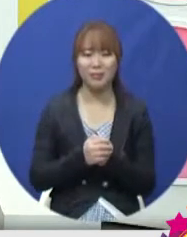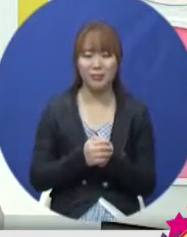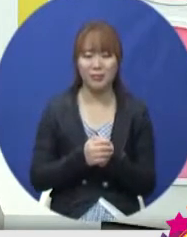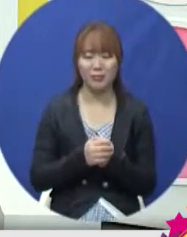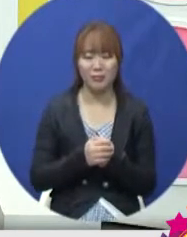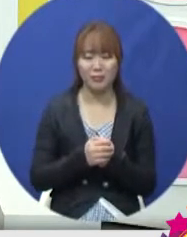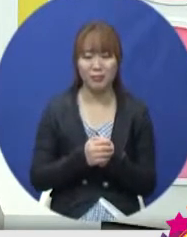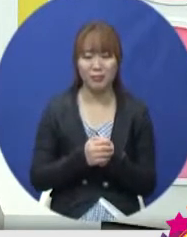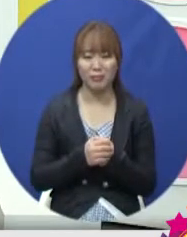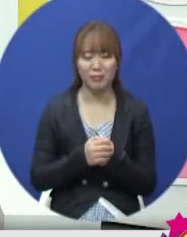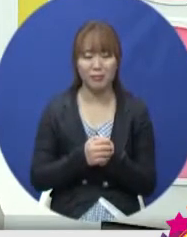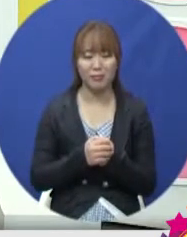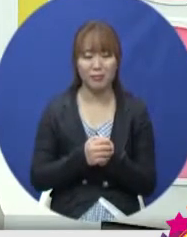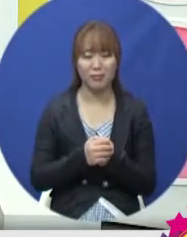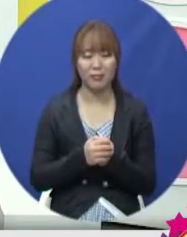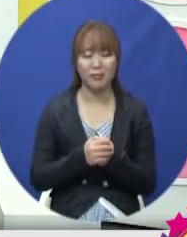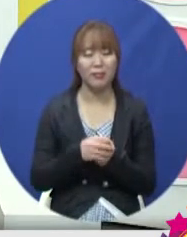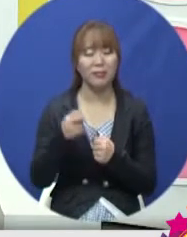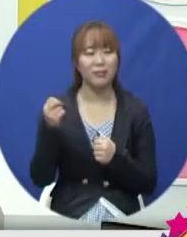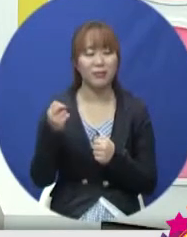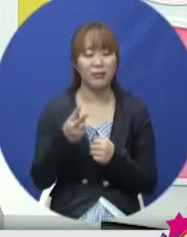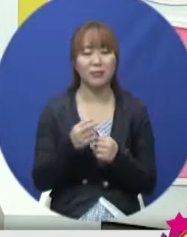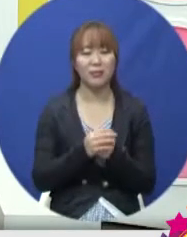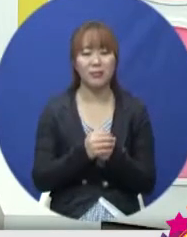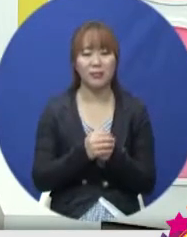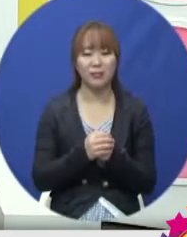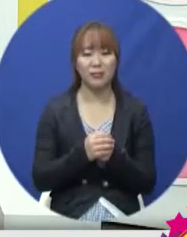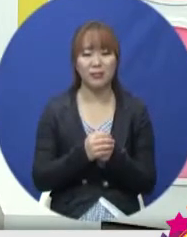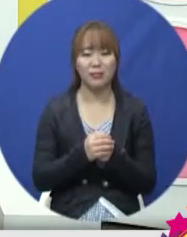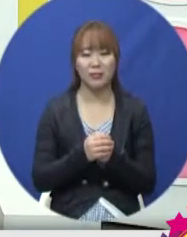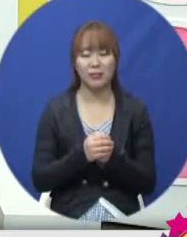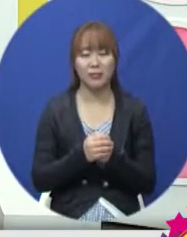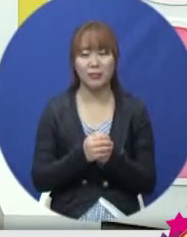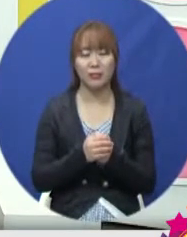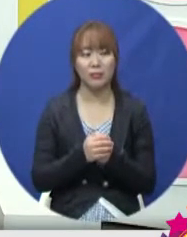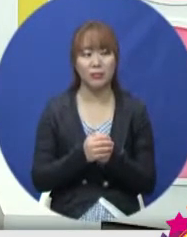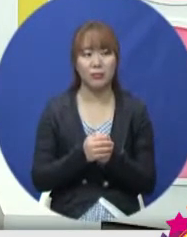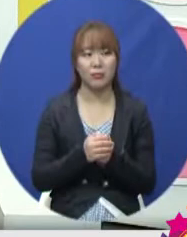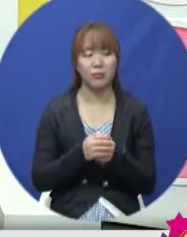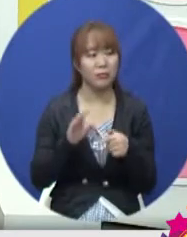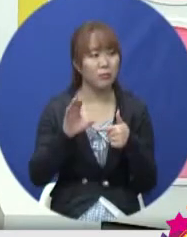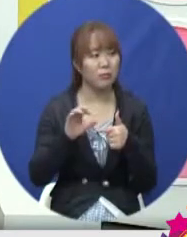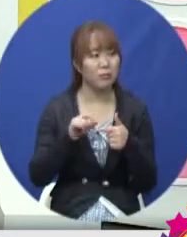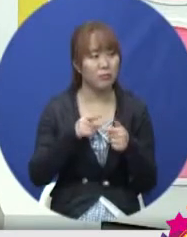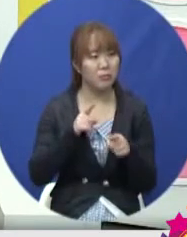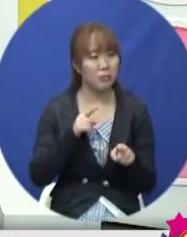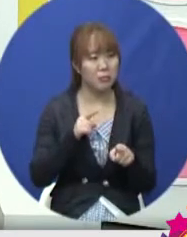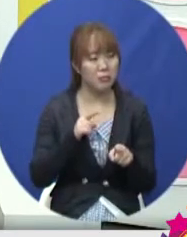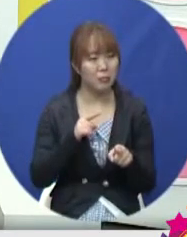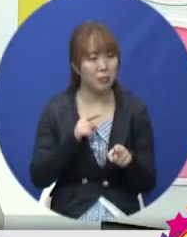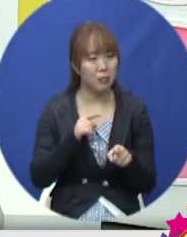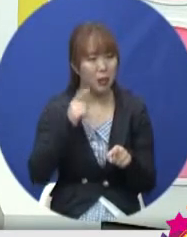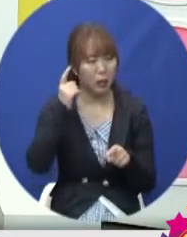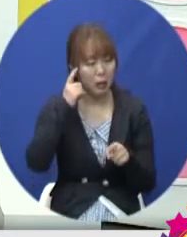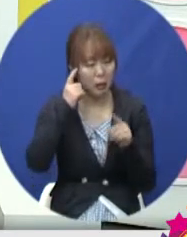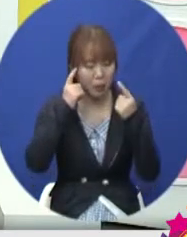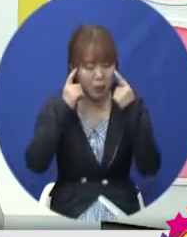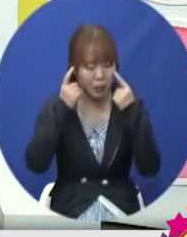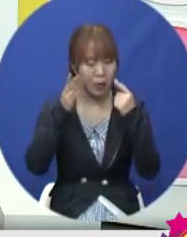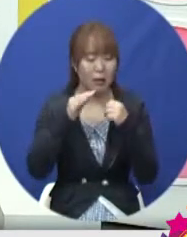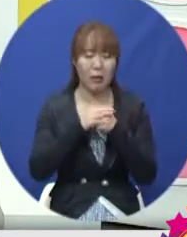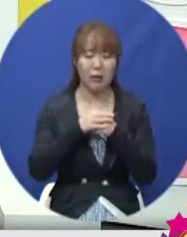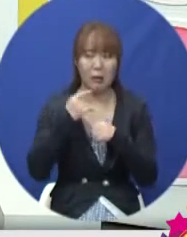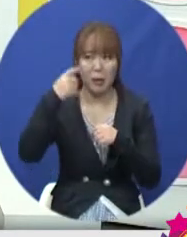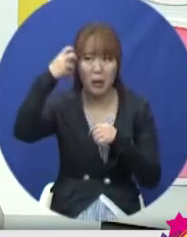아니 다시 네. 이제 또 노트 사다가 그 전에 네. 이제 생각을 하려니까 그거를